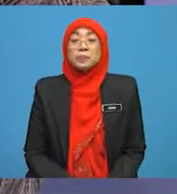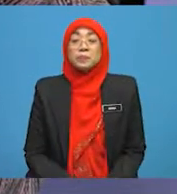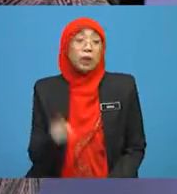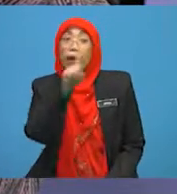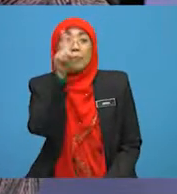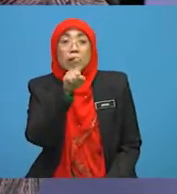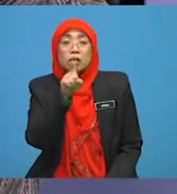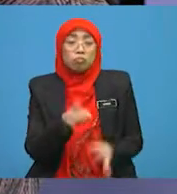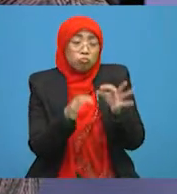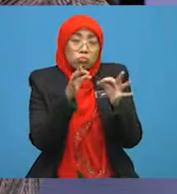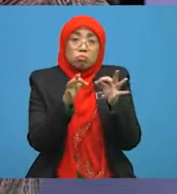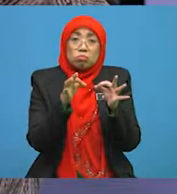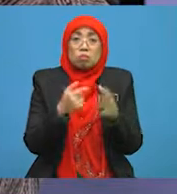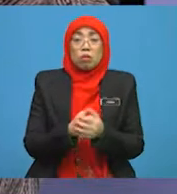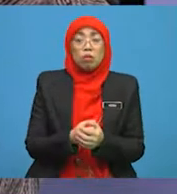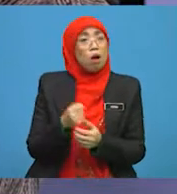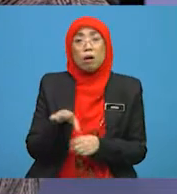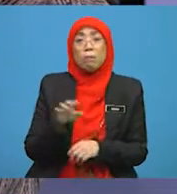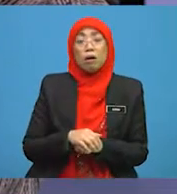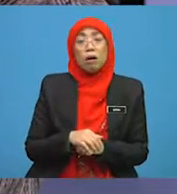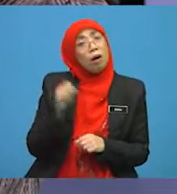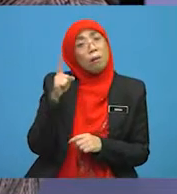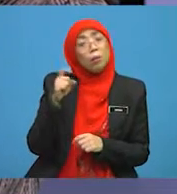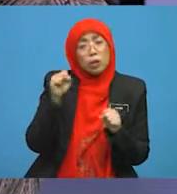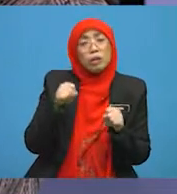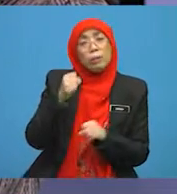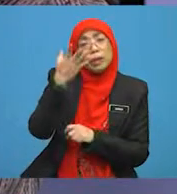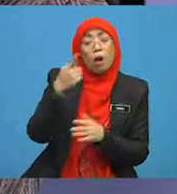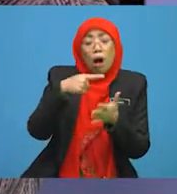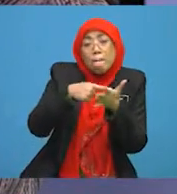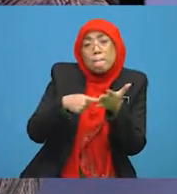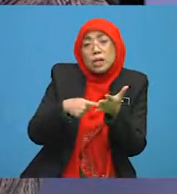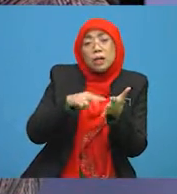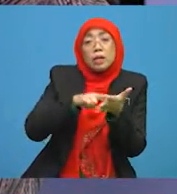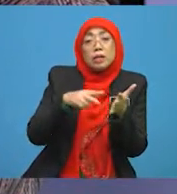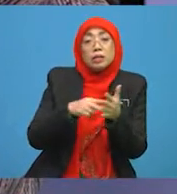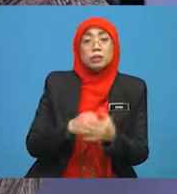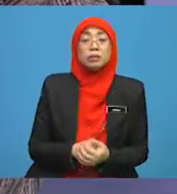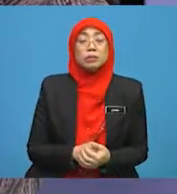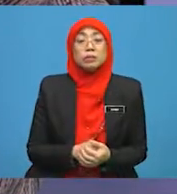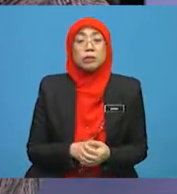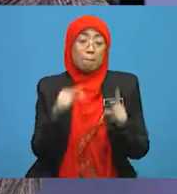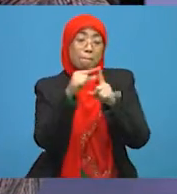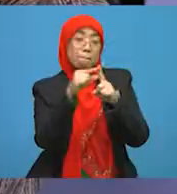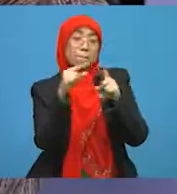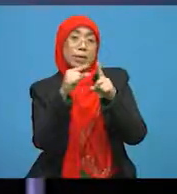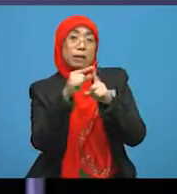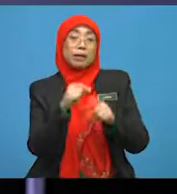tidak keberatan, bolehkah Cikgu Siha terangkan pula tentang hiponim? Terima kasih sekali lagi Cikgu